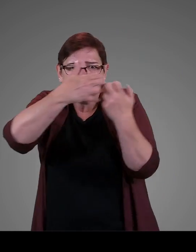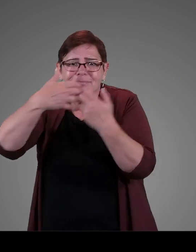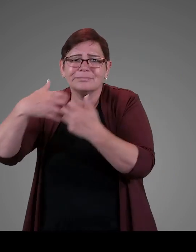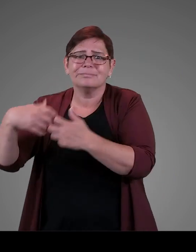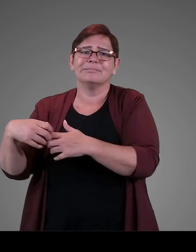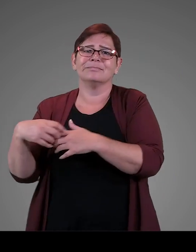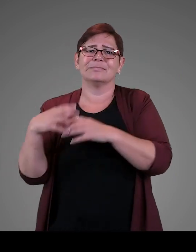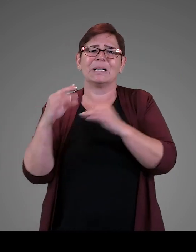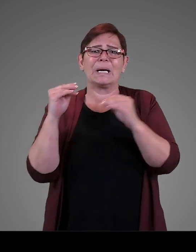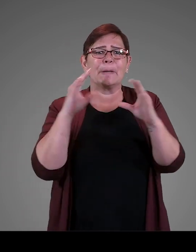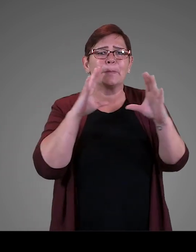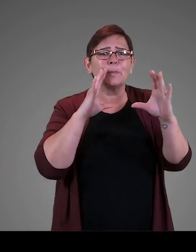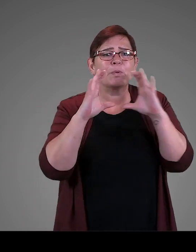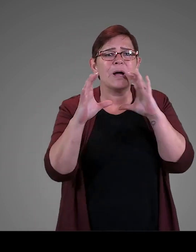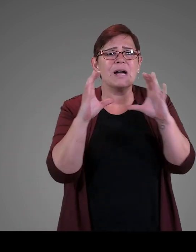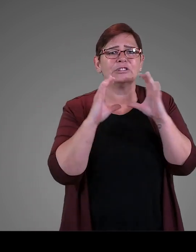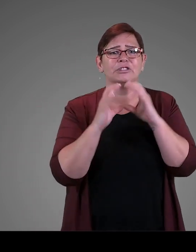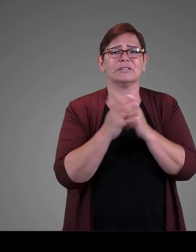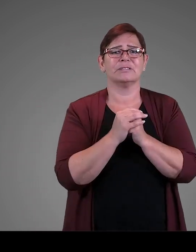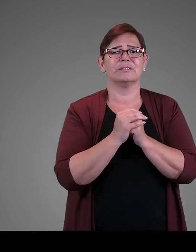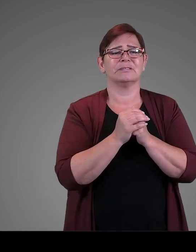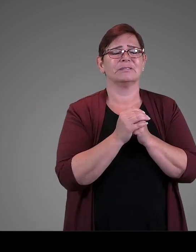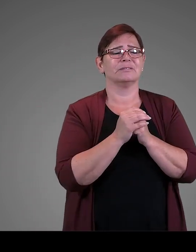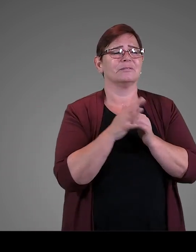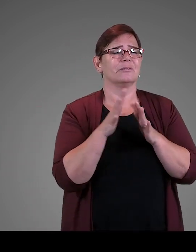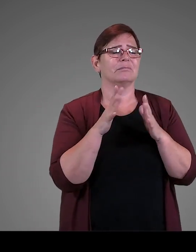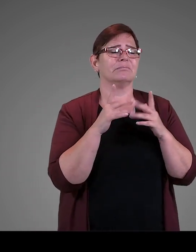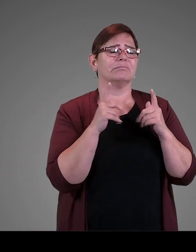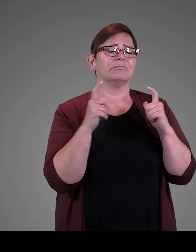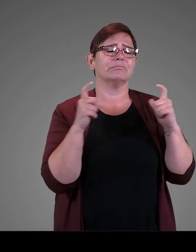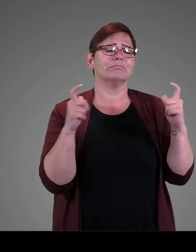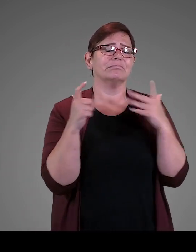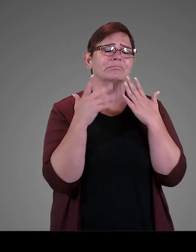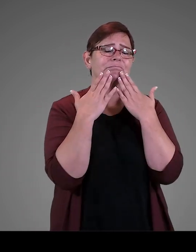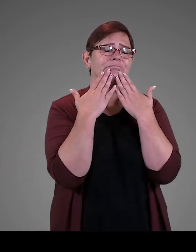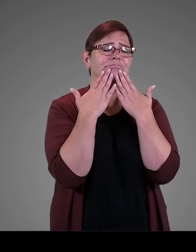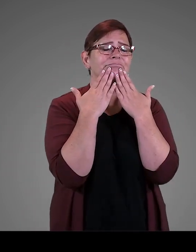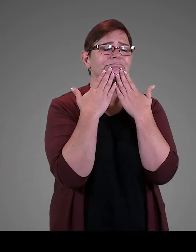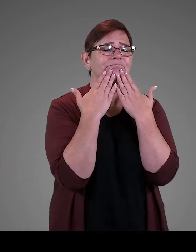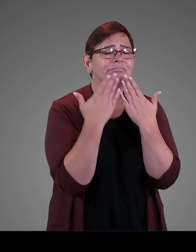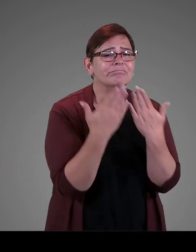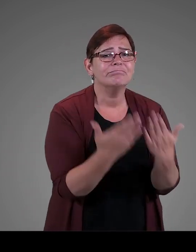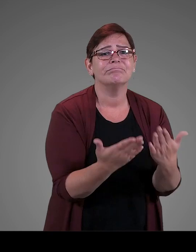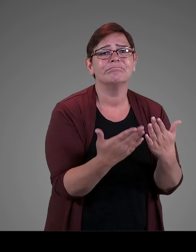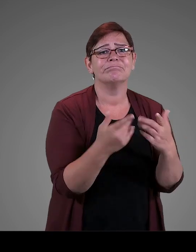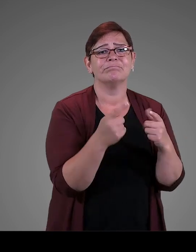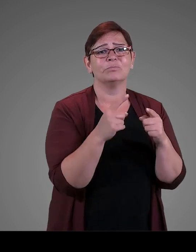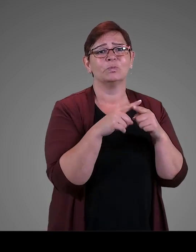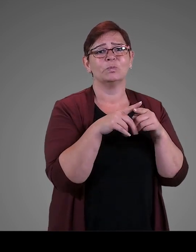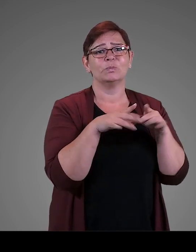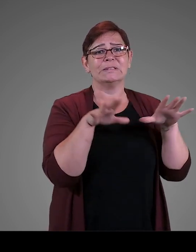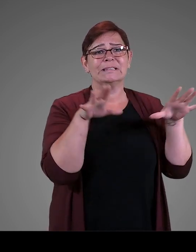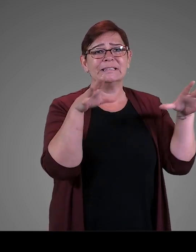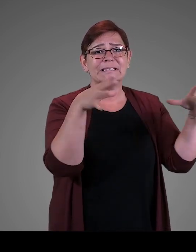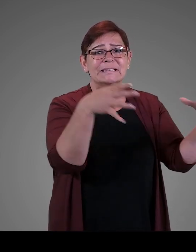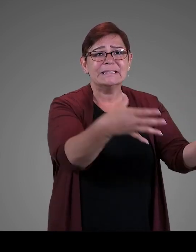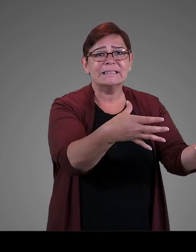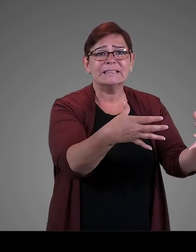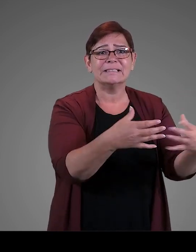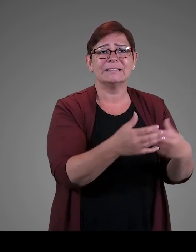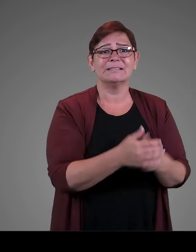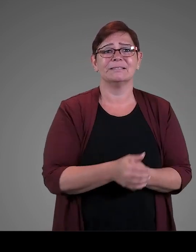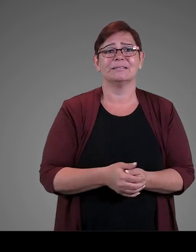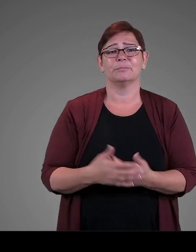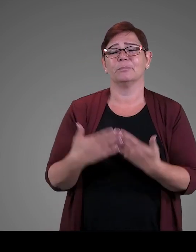pour les communications, etc. Alors, merci énormément à